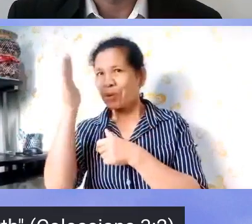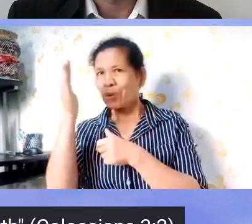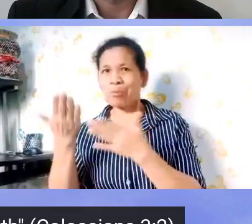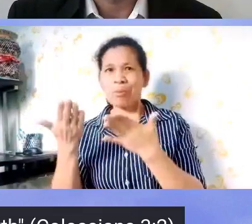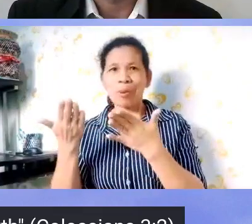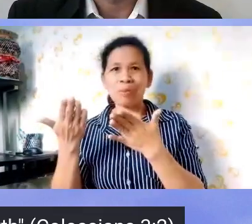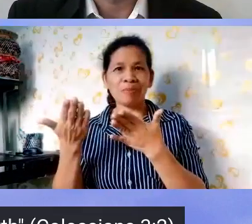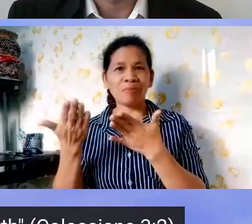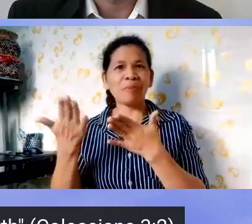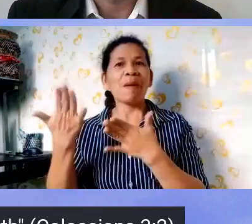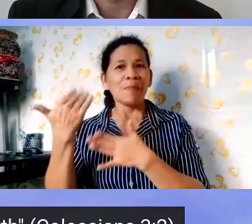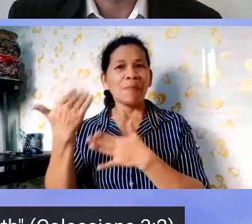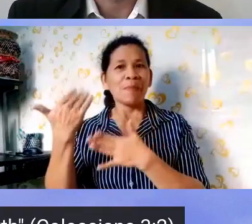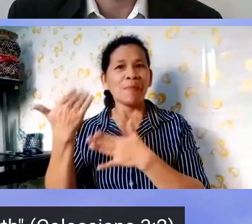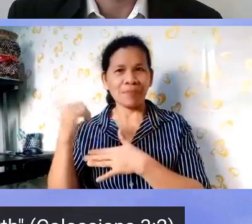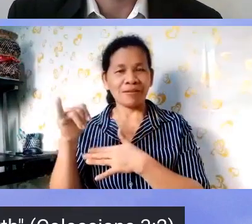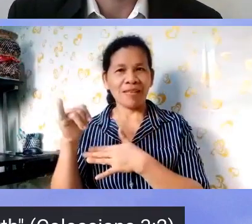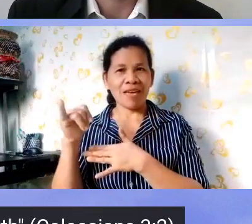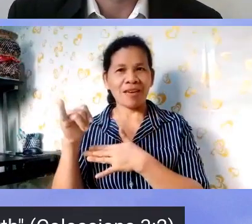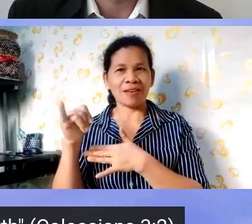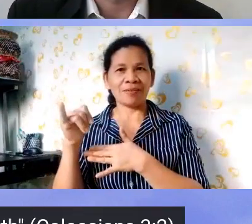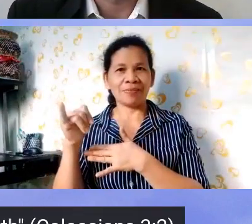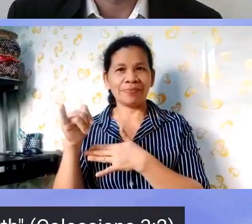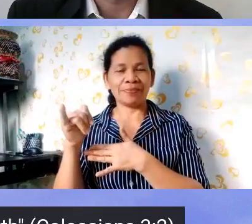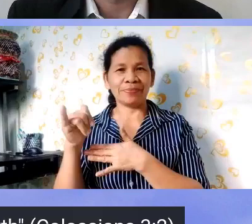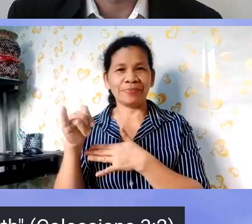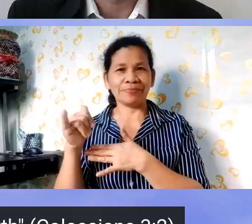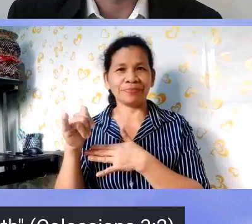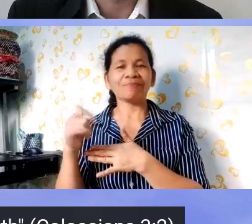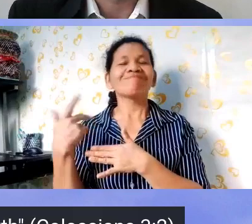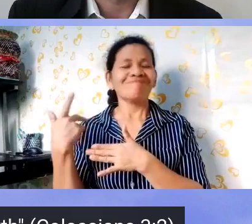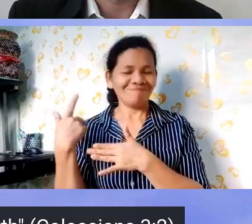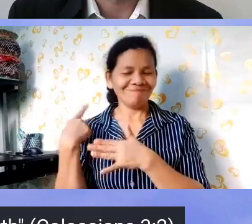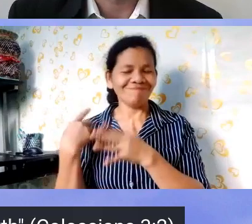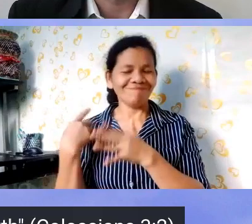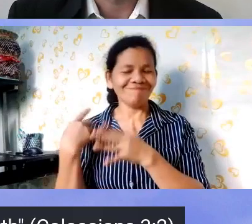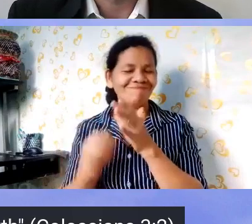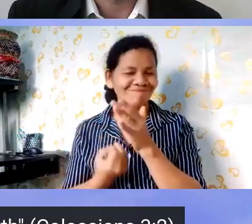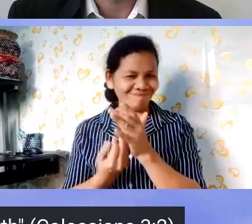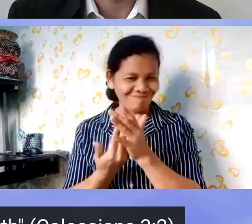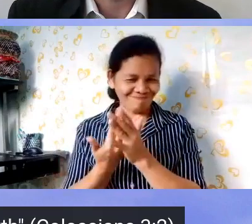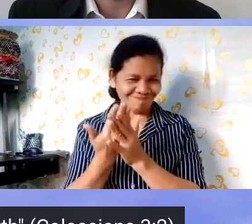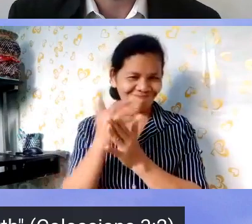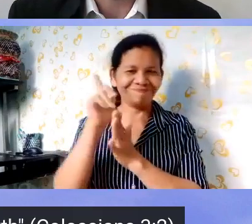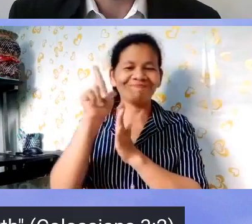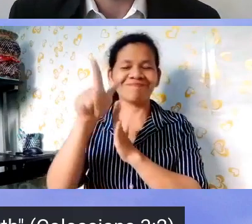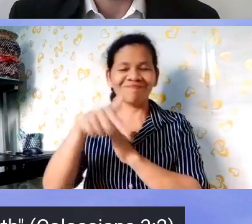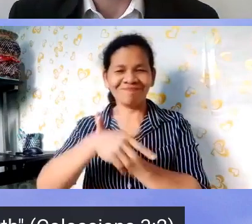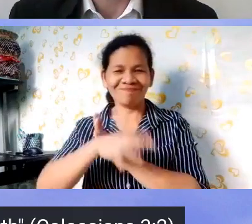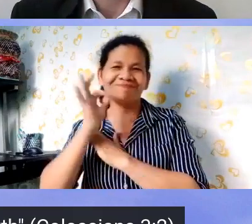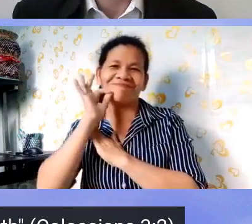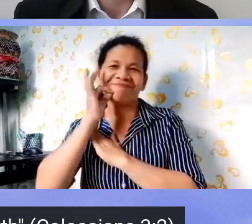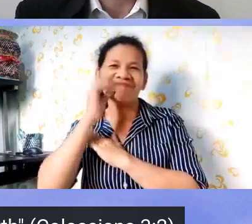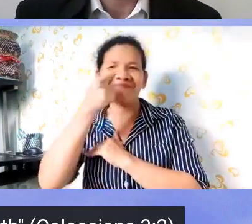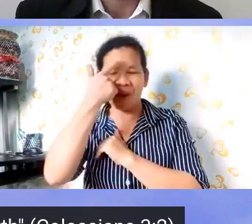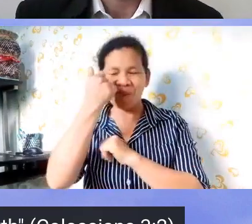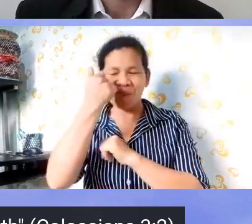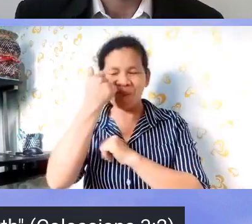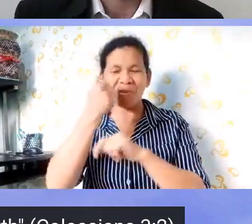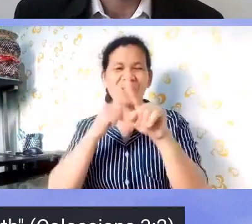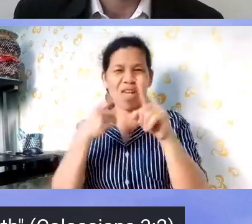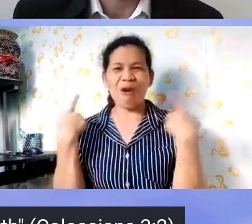nasa kanila din ay tutubo at sila din magbubunga. At yay, dahil merong isang nag-share. Abo? Amen.